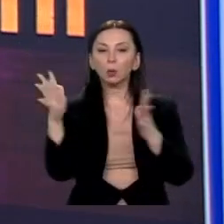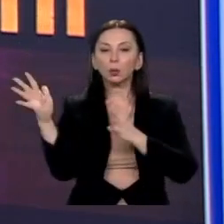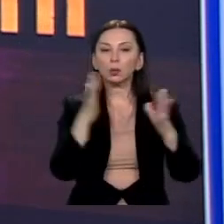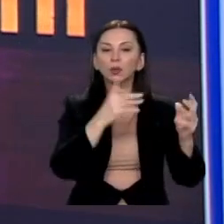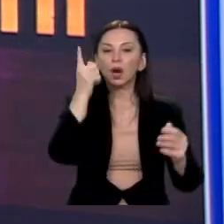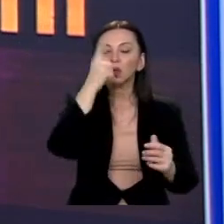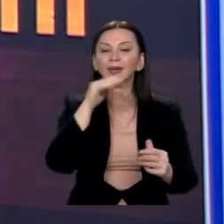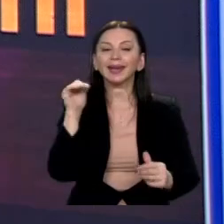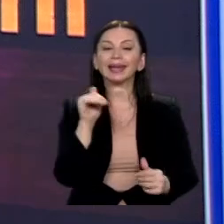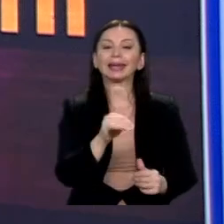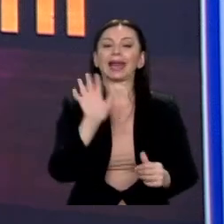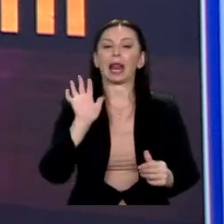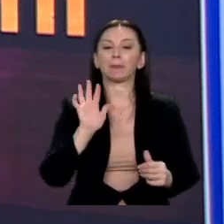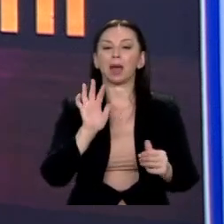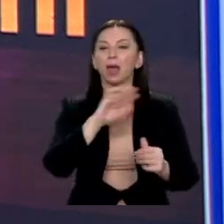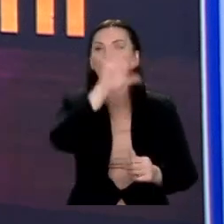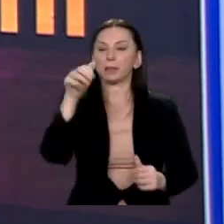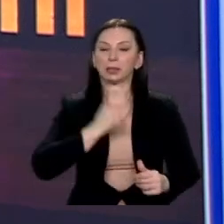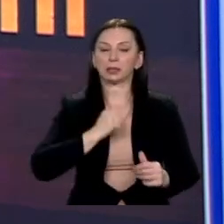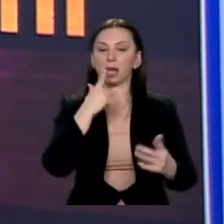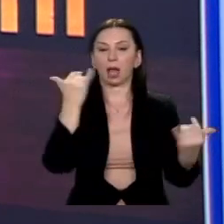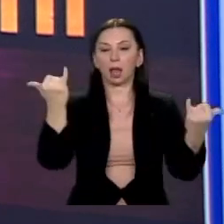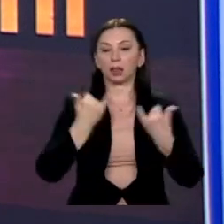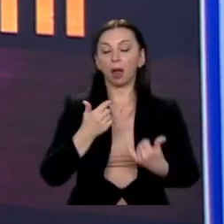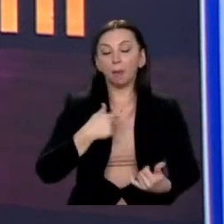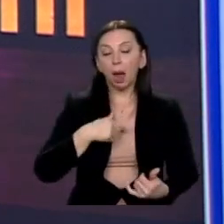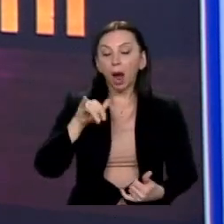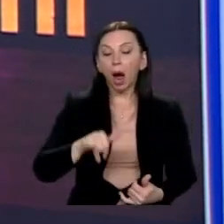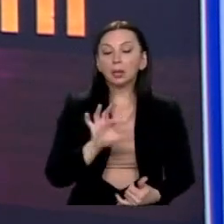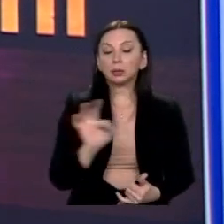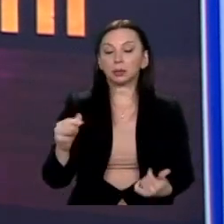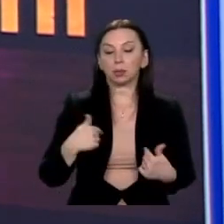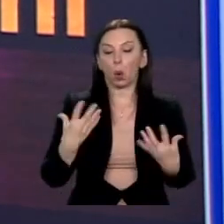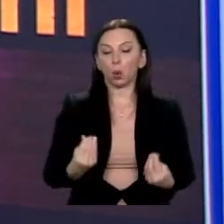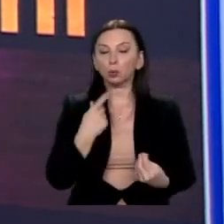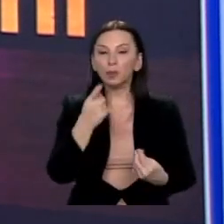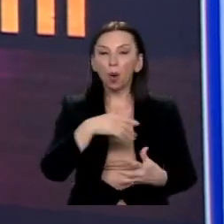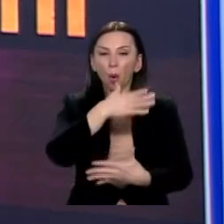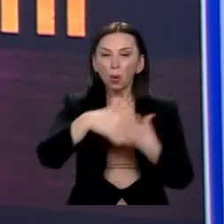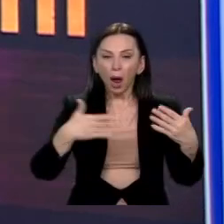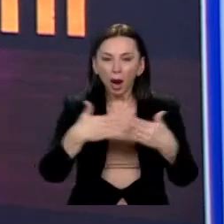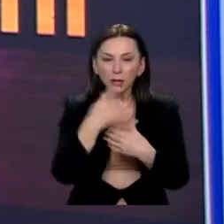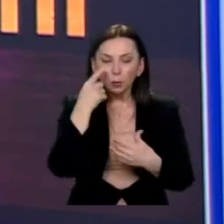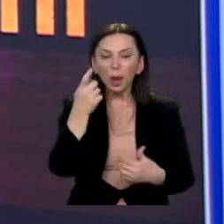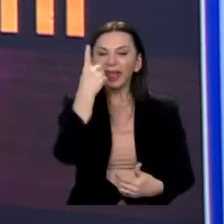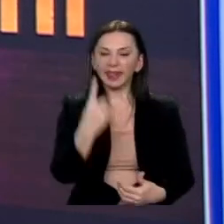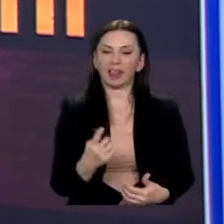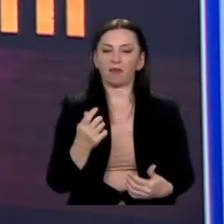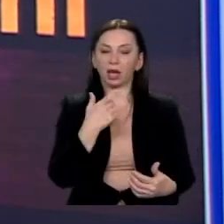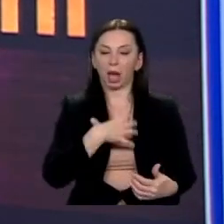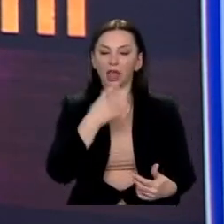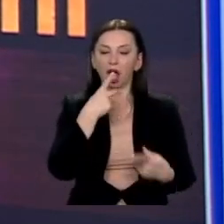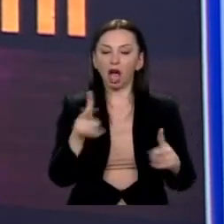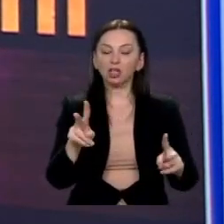nedeniyle çıkmamış, büyük tepki çekmişti. Haksızlığa uğradım diyen genç müzisyen olaylı akşama dair ilk kez konuştu ve o akşam